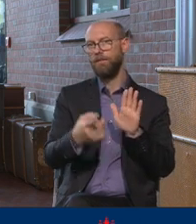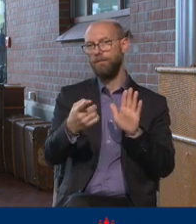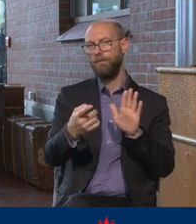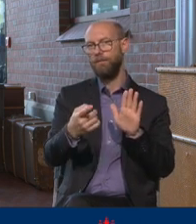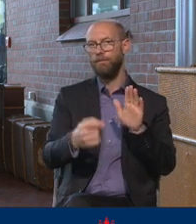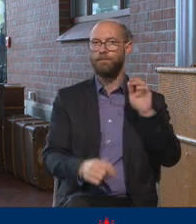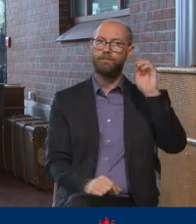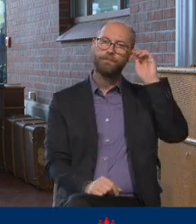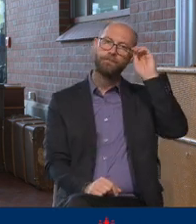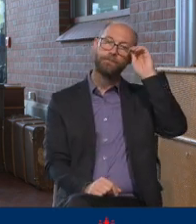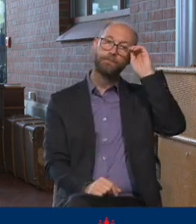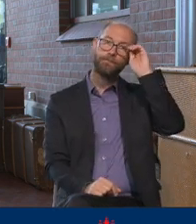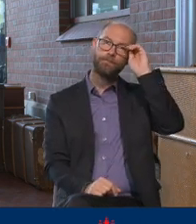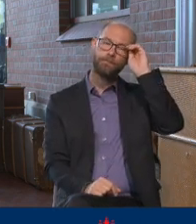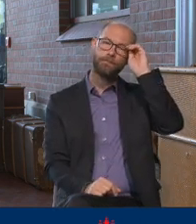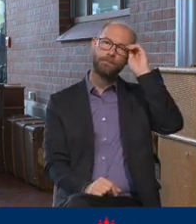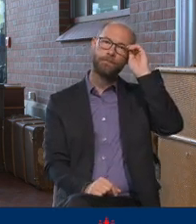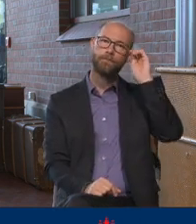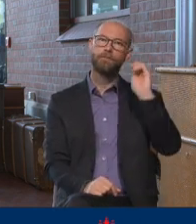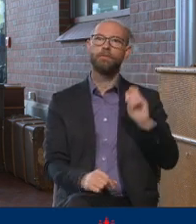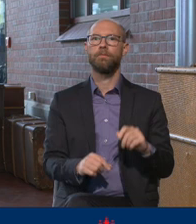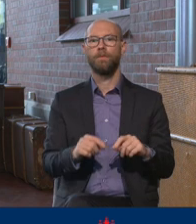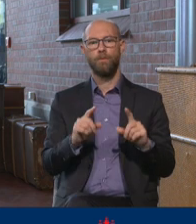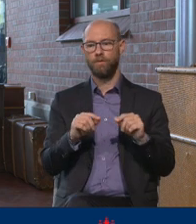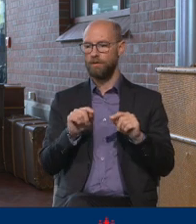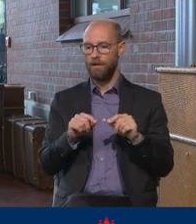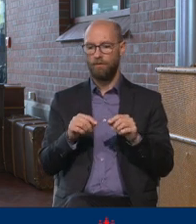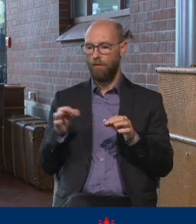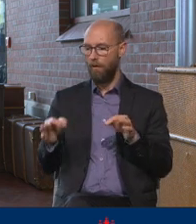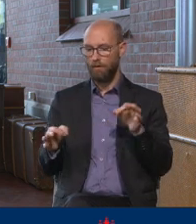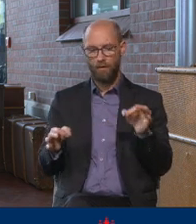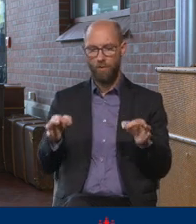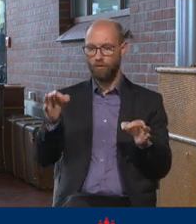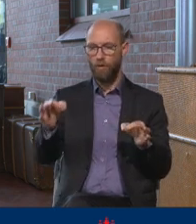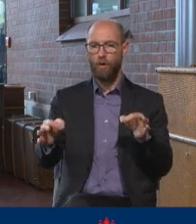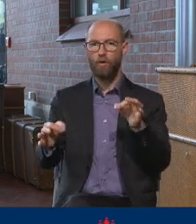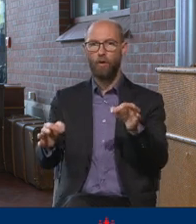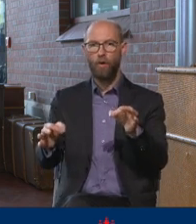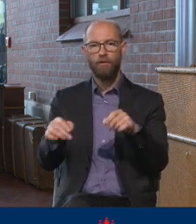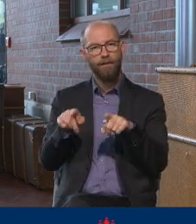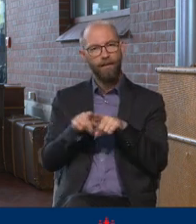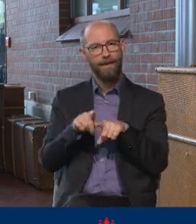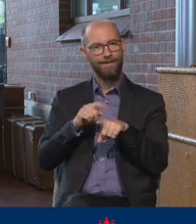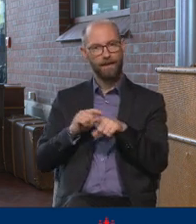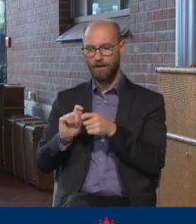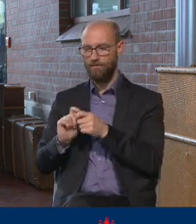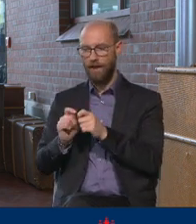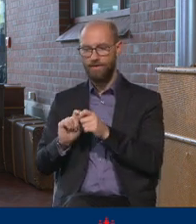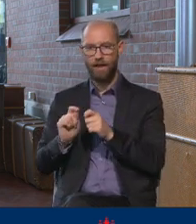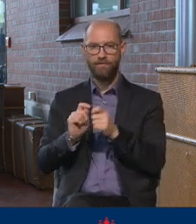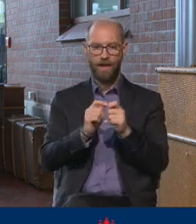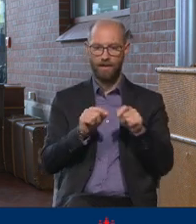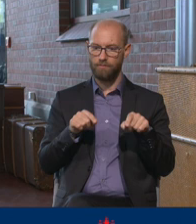gleichzeitigkeit der veränderung der jeweiligen orte die sich abbildet und es wurde schon gesagt